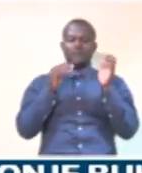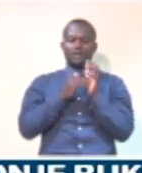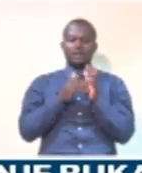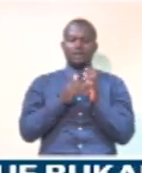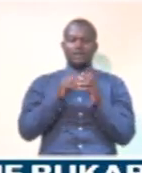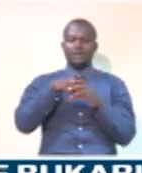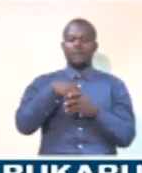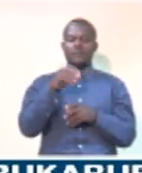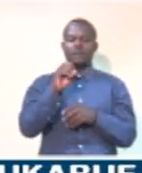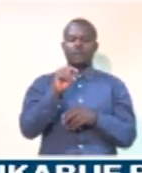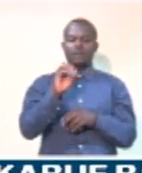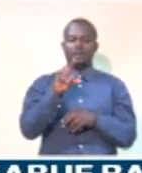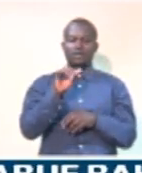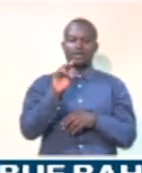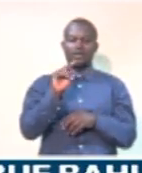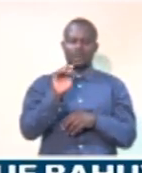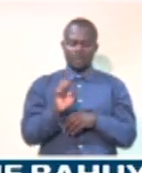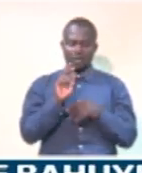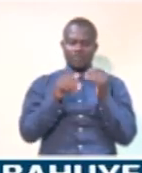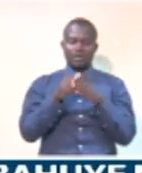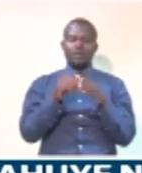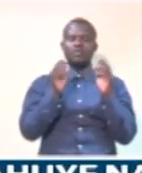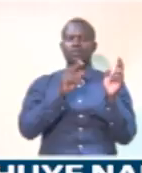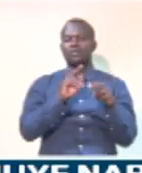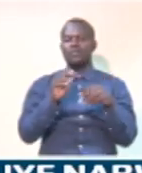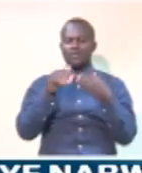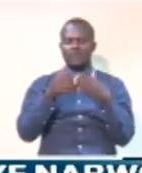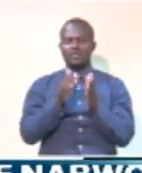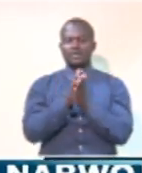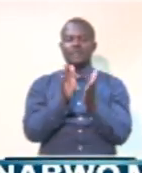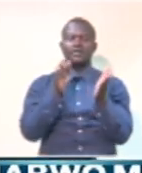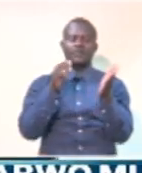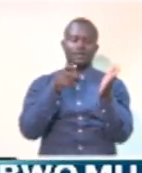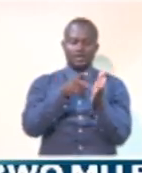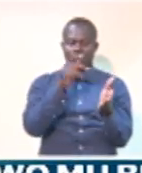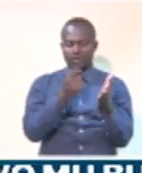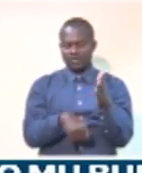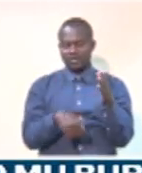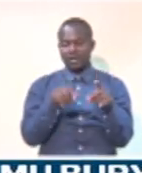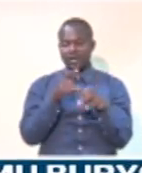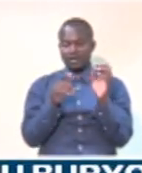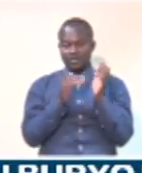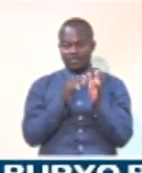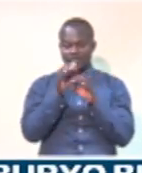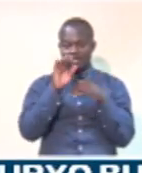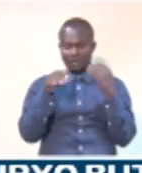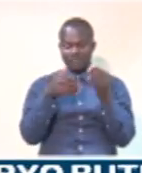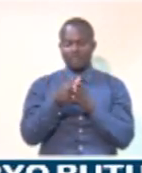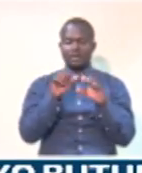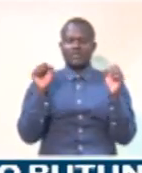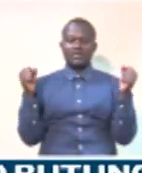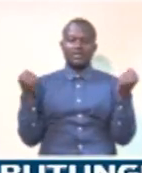hakabana online IBM ku bantu muri rusange basanzwe basora. Ariko cyo numva wenda nashimangira cyane nuko izo systeme